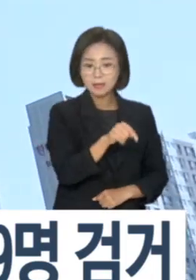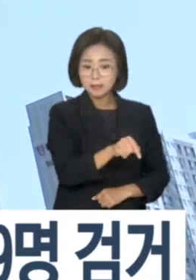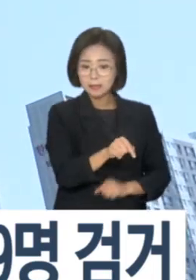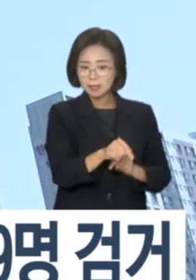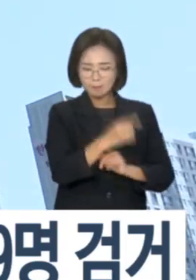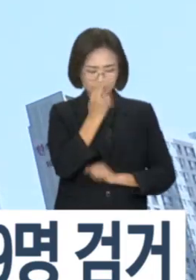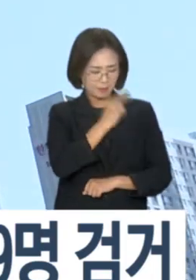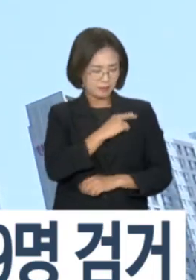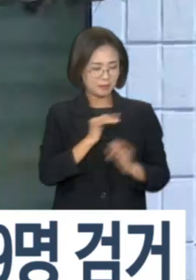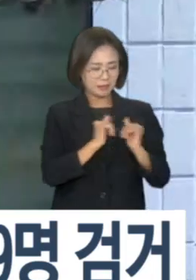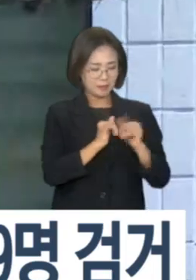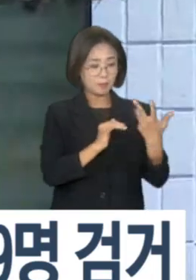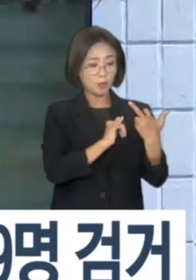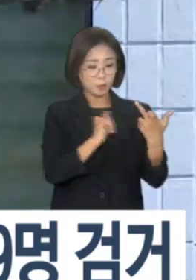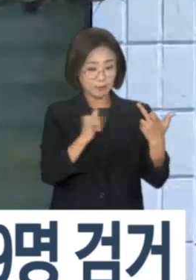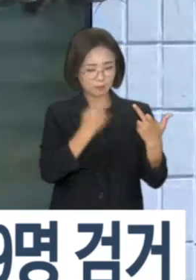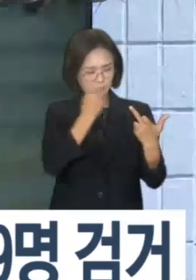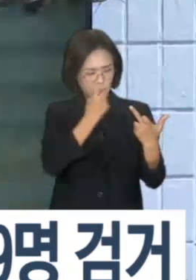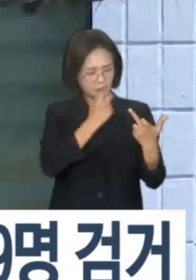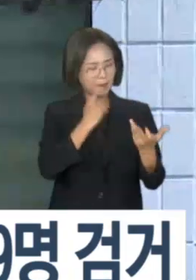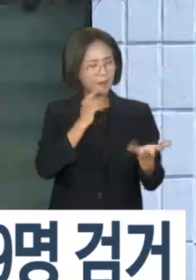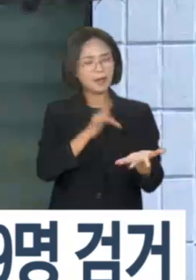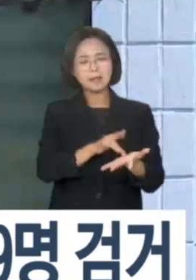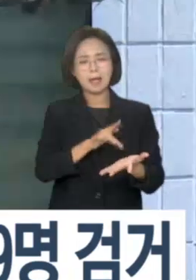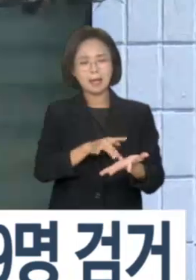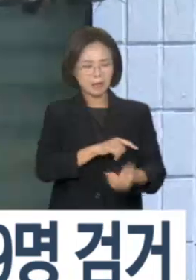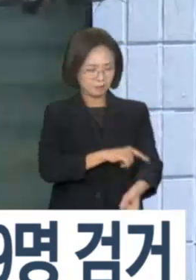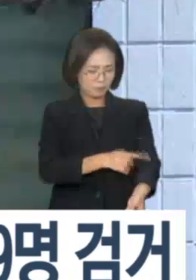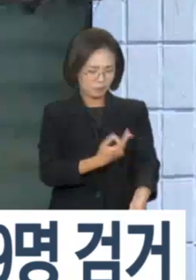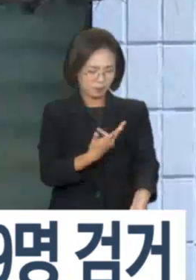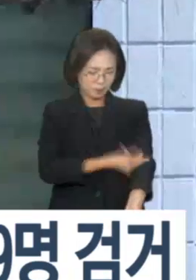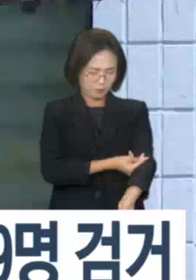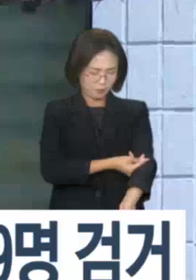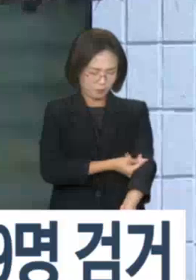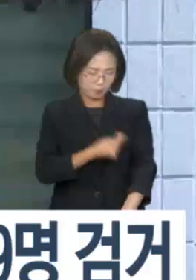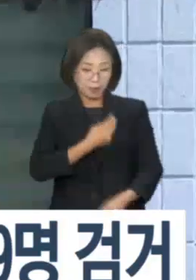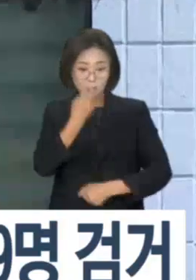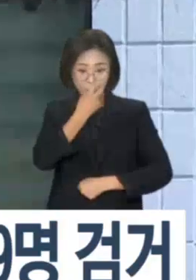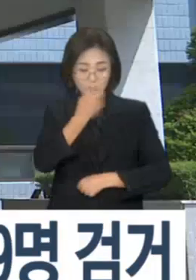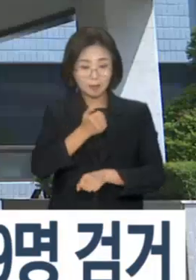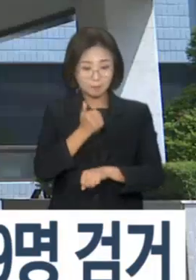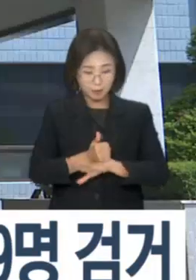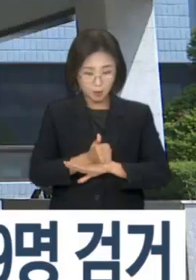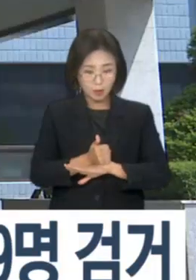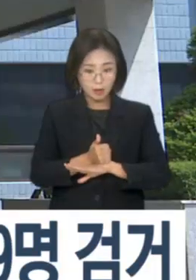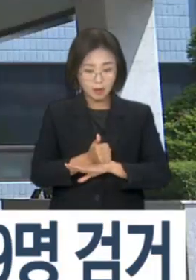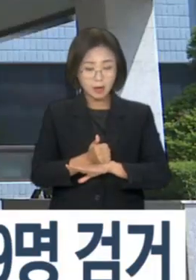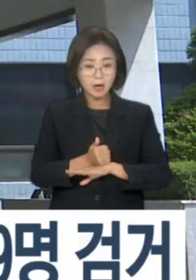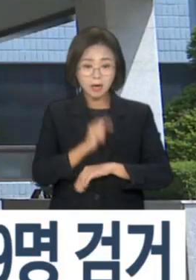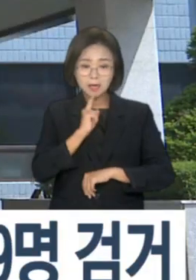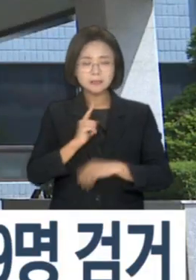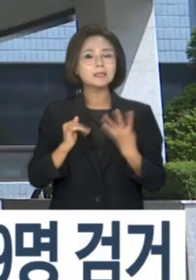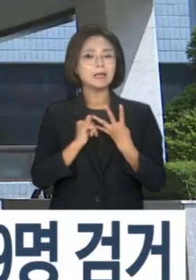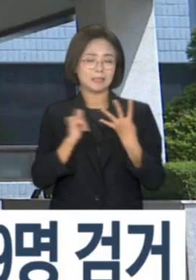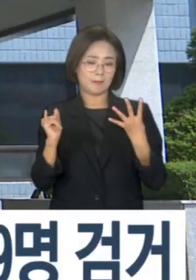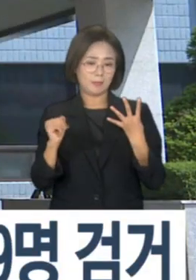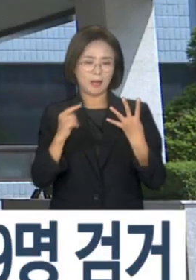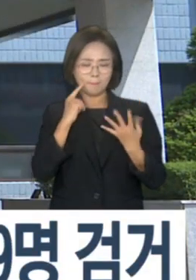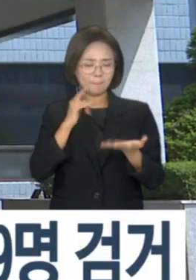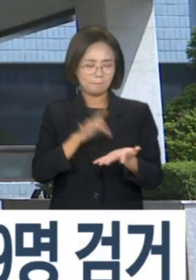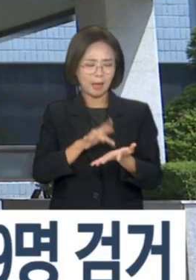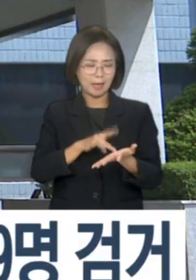있던 베트남인 17명을 대상으로 마약 단위 시약 검사를 시행했습니다 그 결과 4명에게서